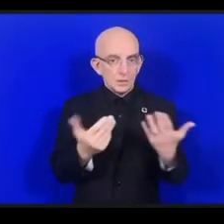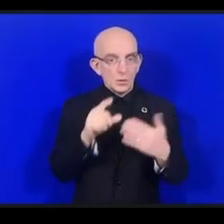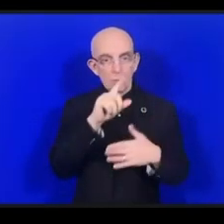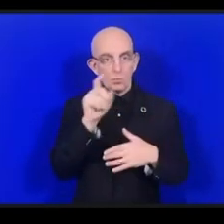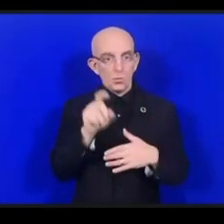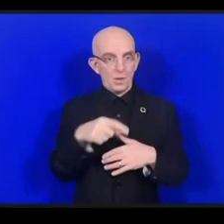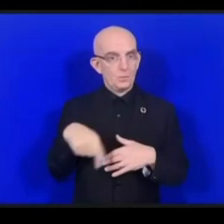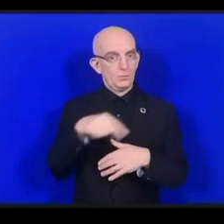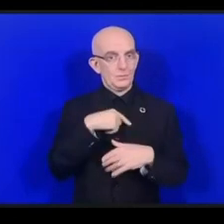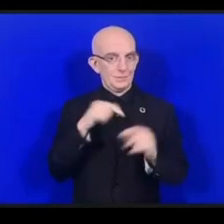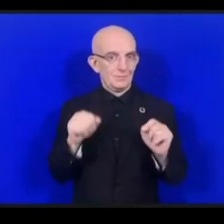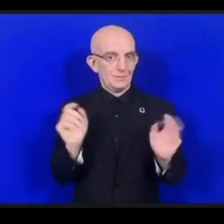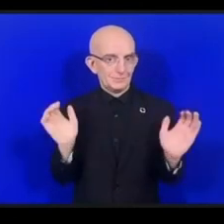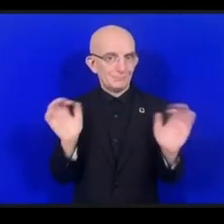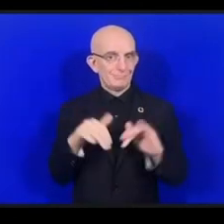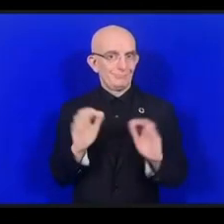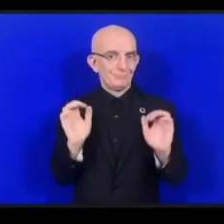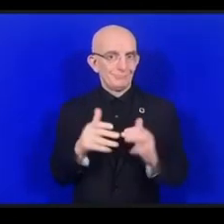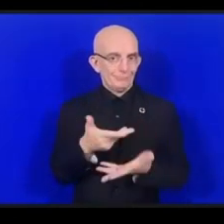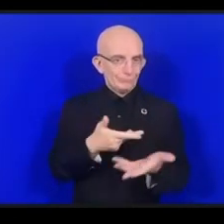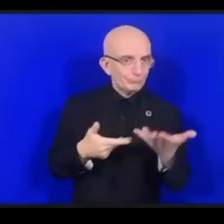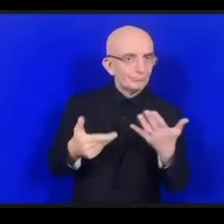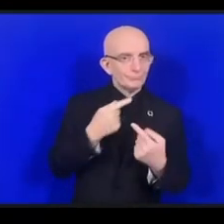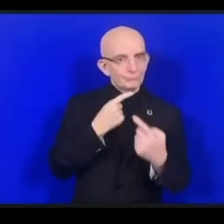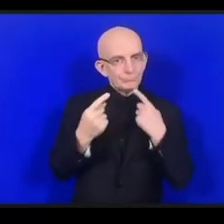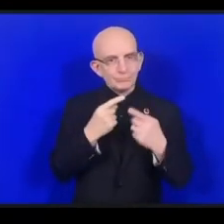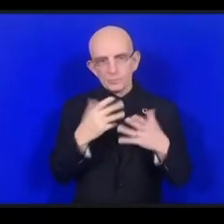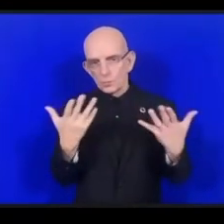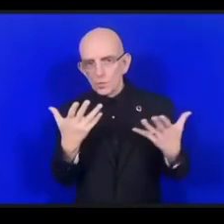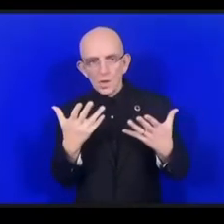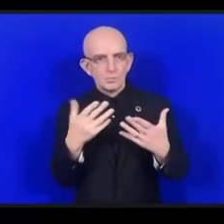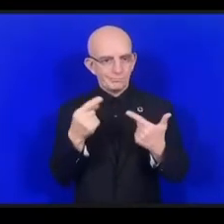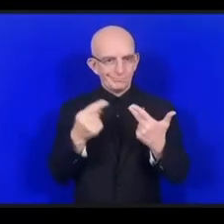那么我们